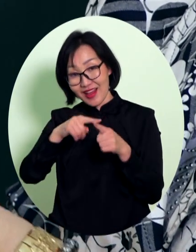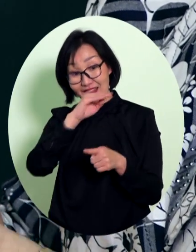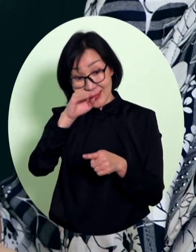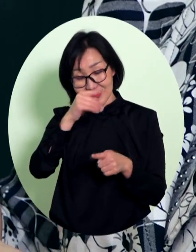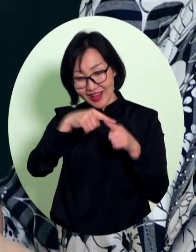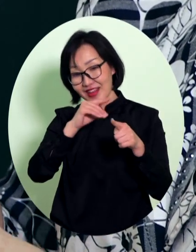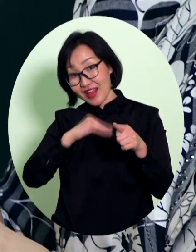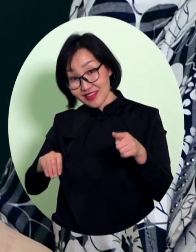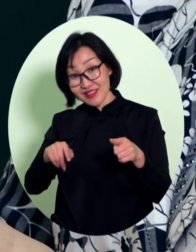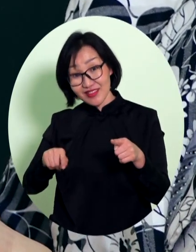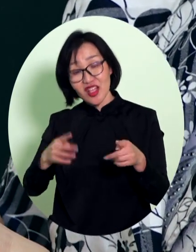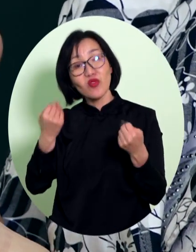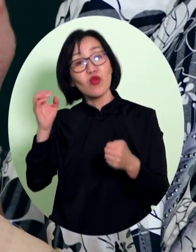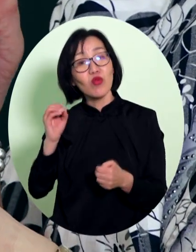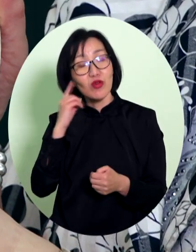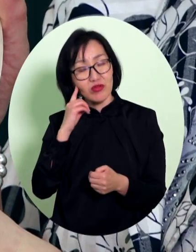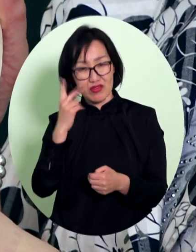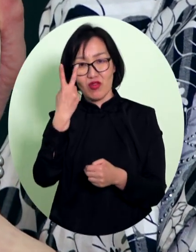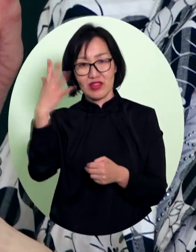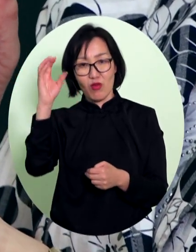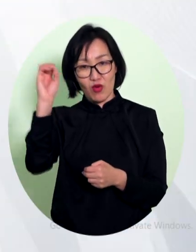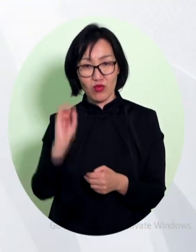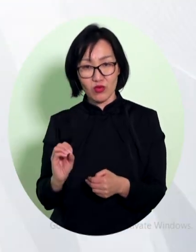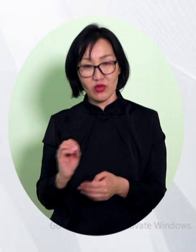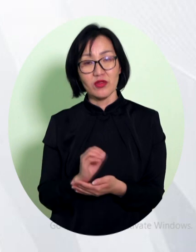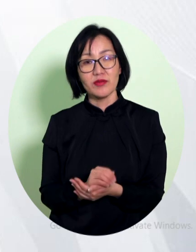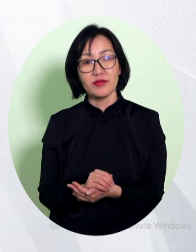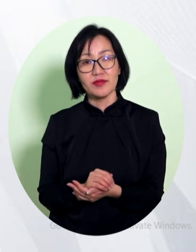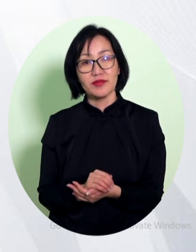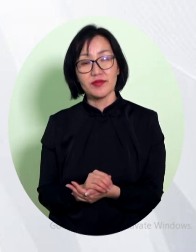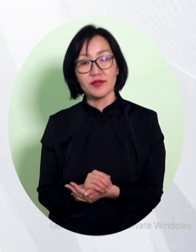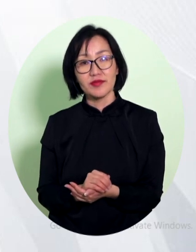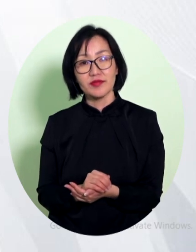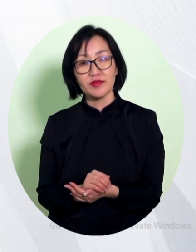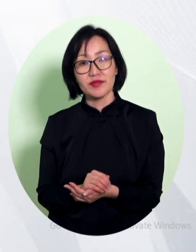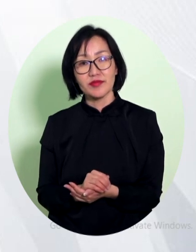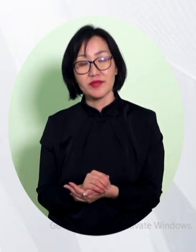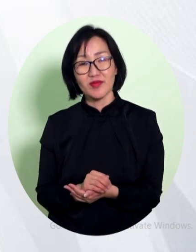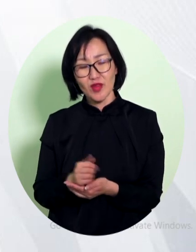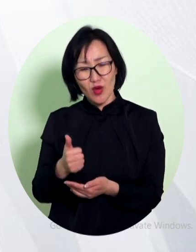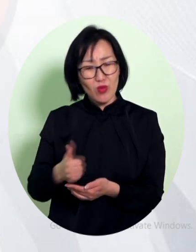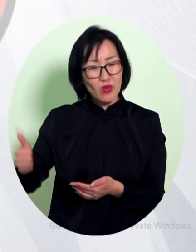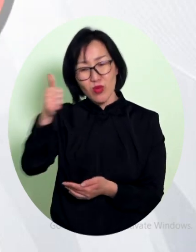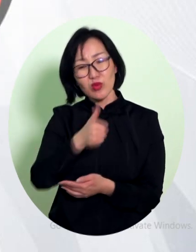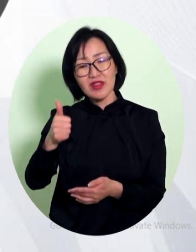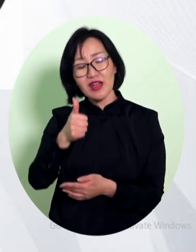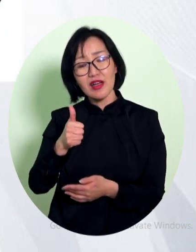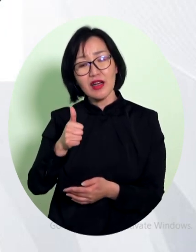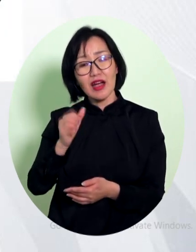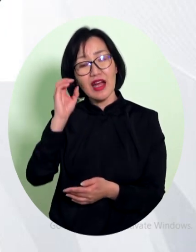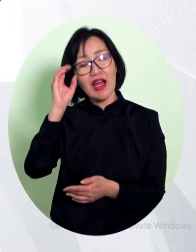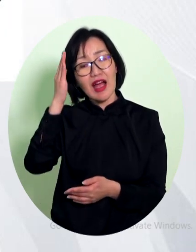хагас. Хэдэн хувь вэ? 25%. Тэгвэл бүтний хагасыг юу гэж тэмдэглэдэг